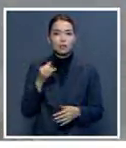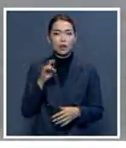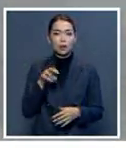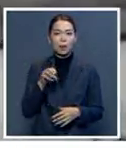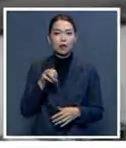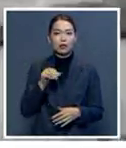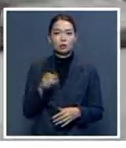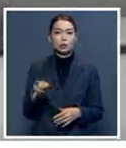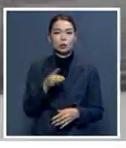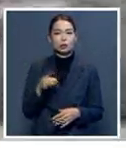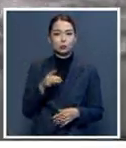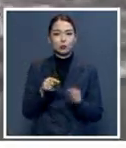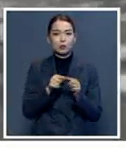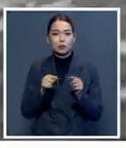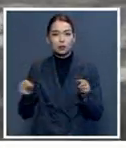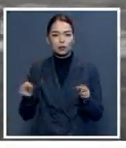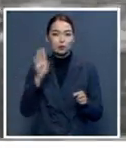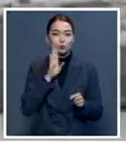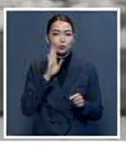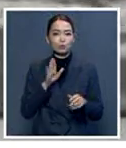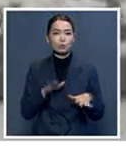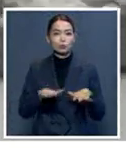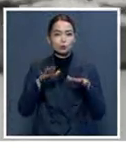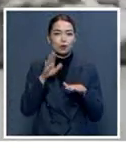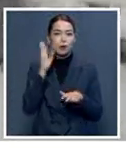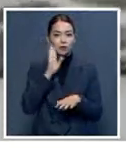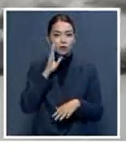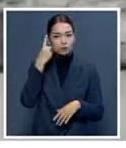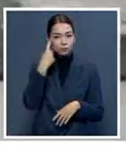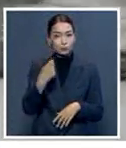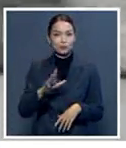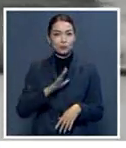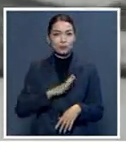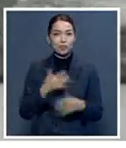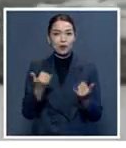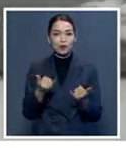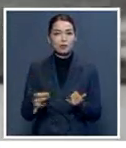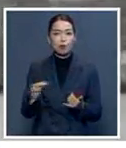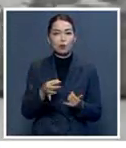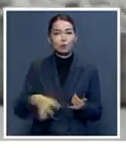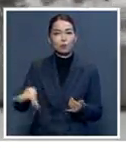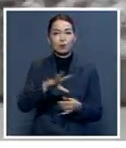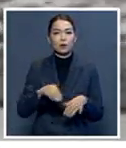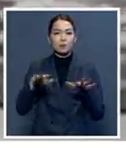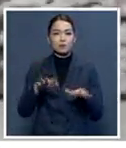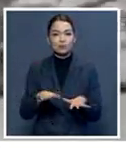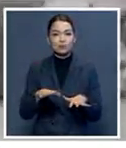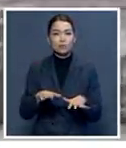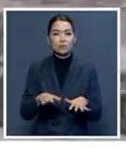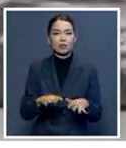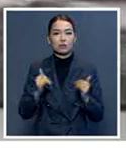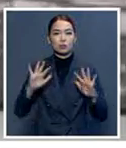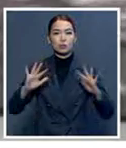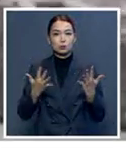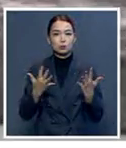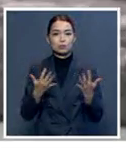Атасу республикалық маңыздағы күре жолды су шайғаны туралы хабар түсті. Қазір бұл аумақтардың барлығы жергілікті билік пен төтенше жағдай